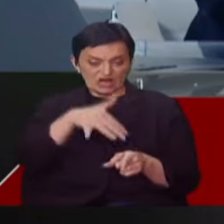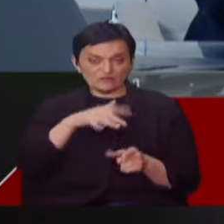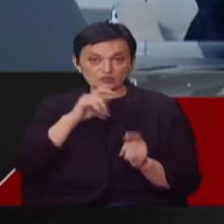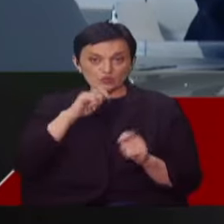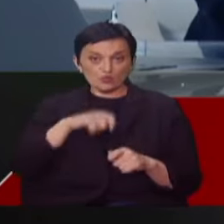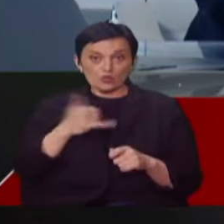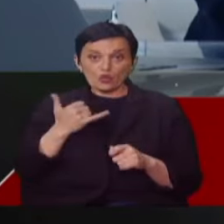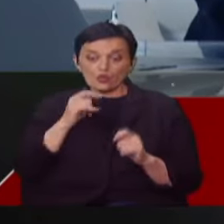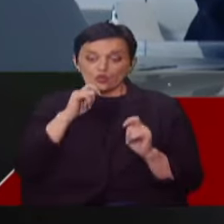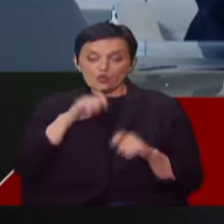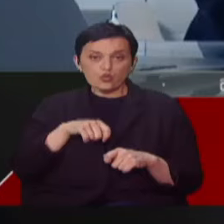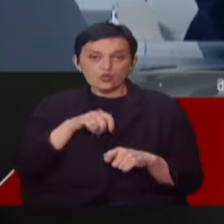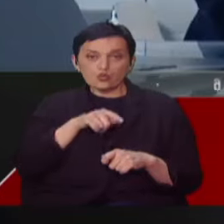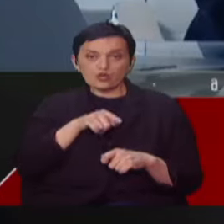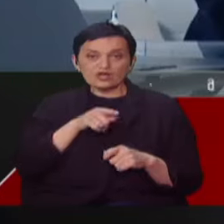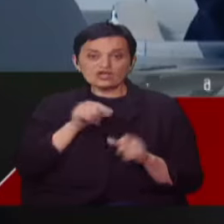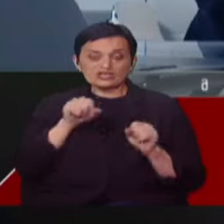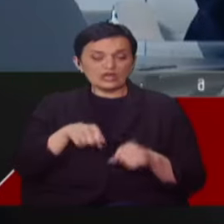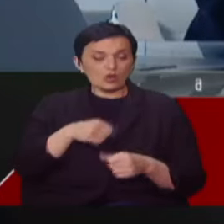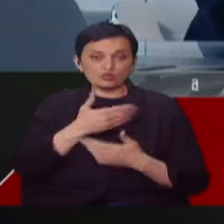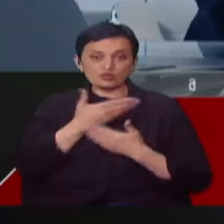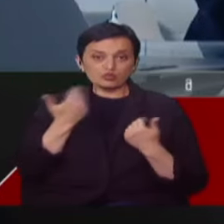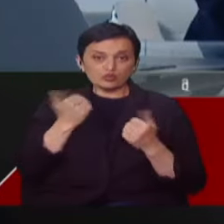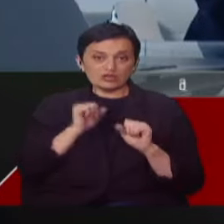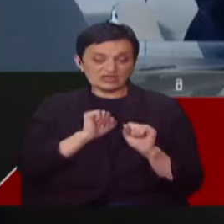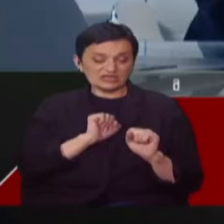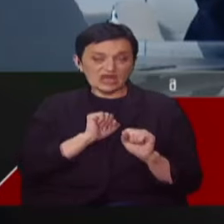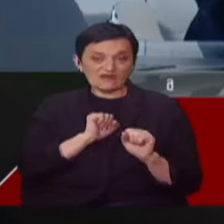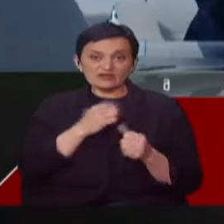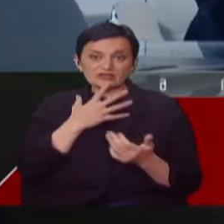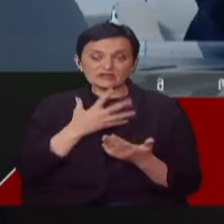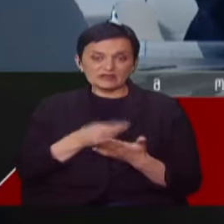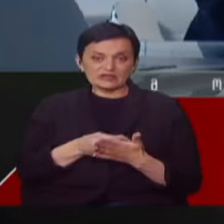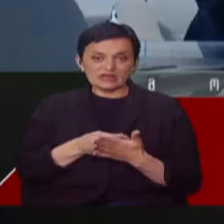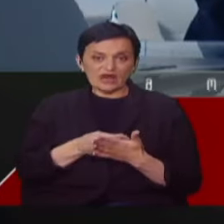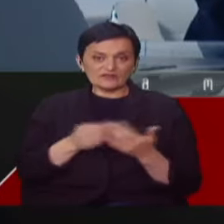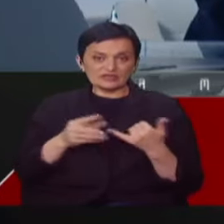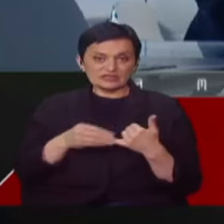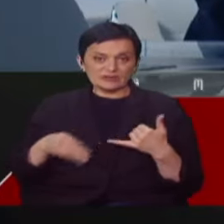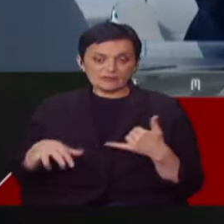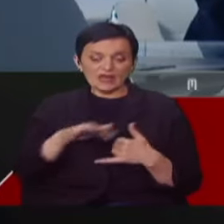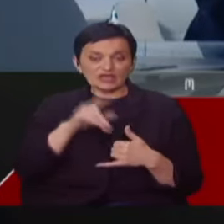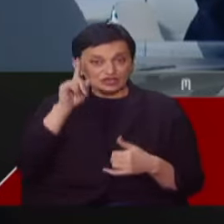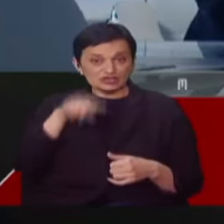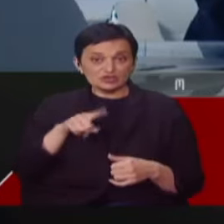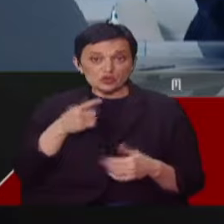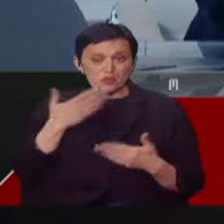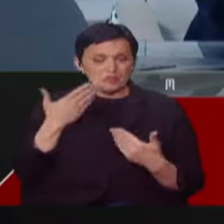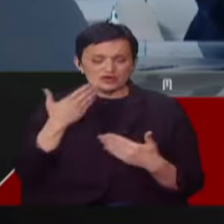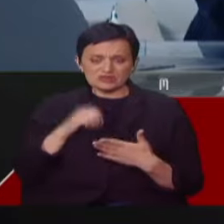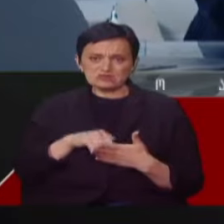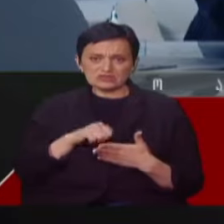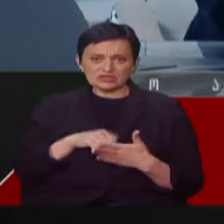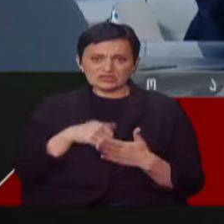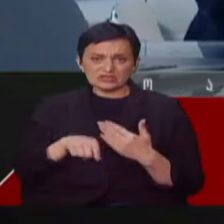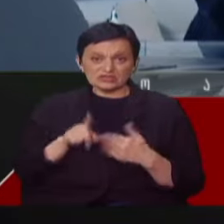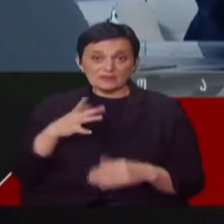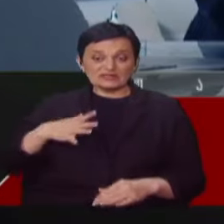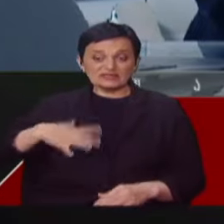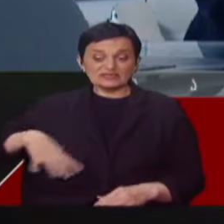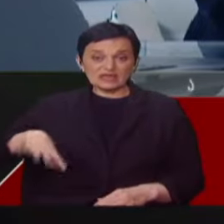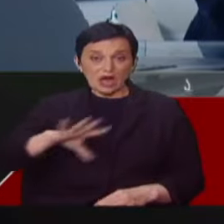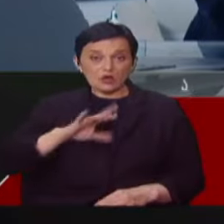დღეს აღარ აქვს უკრაინას საშუალება, რომ დაიცვას ეს თავისი ტერიტორია. იცით რატო? მარტივი მიზეზის გამო. არც